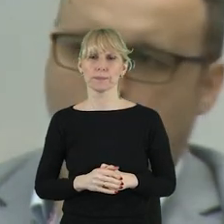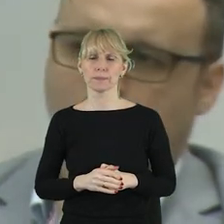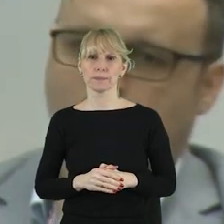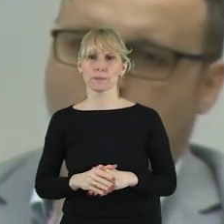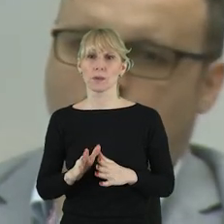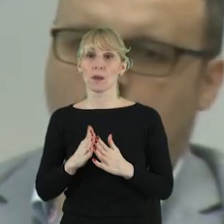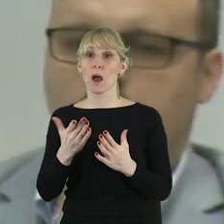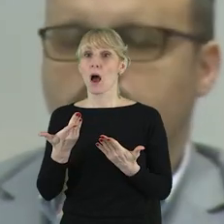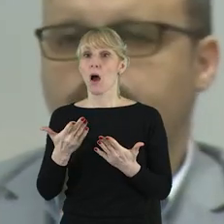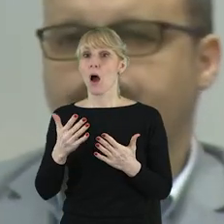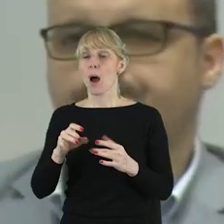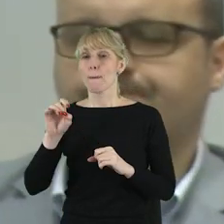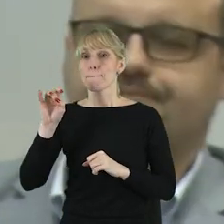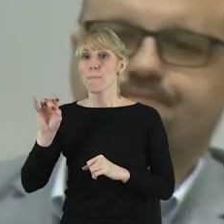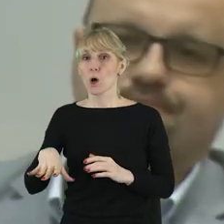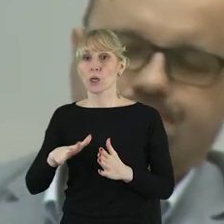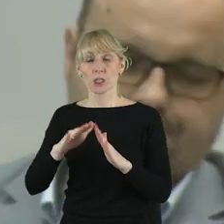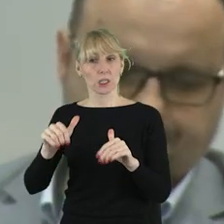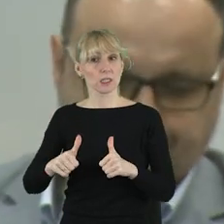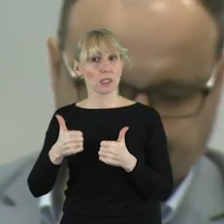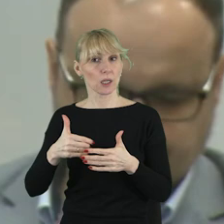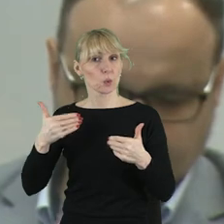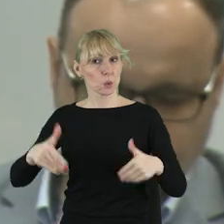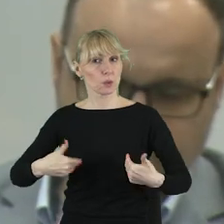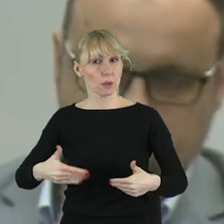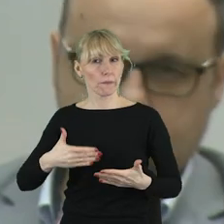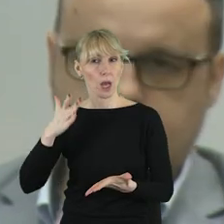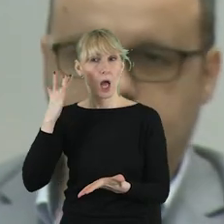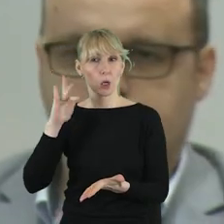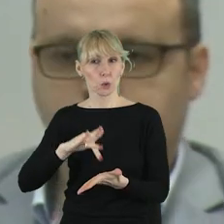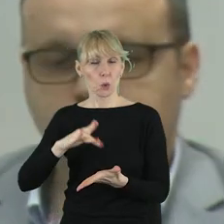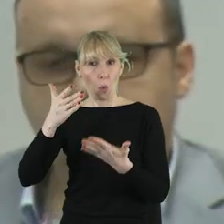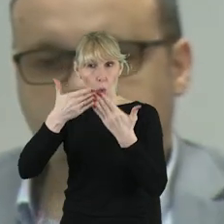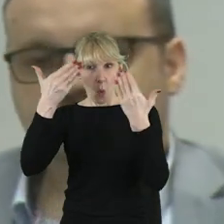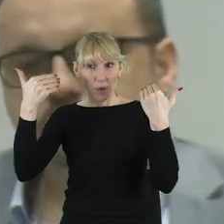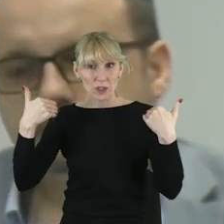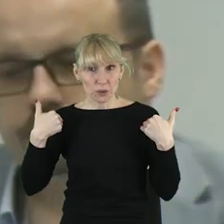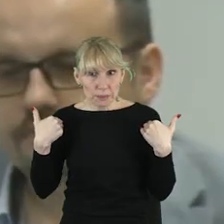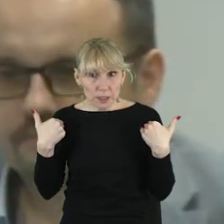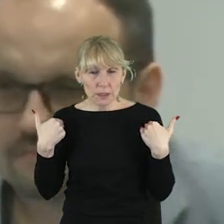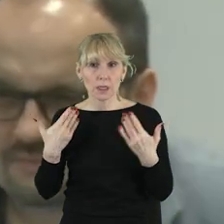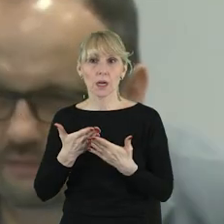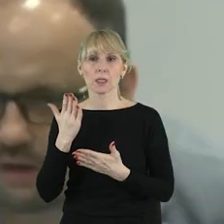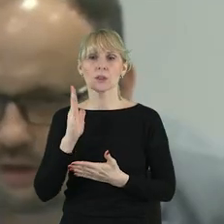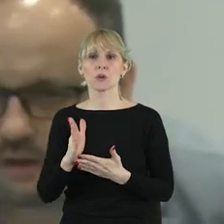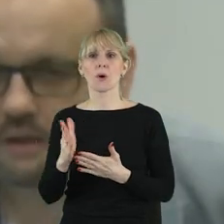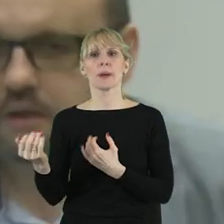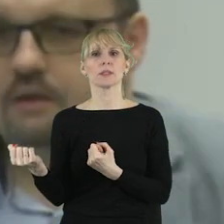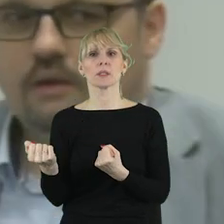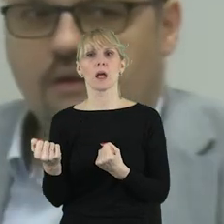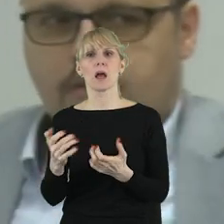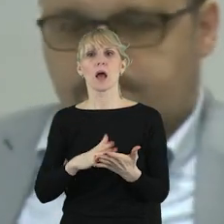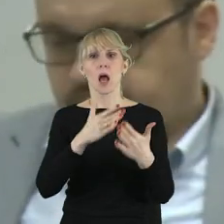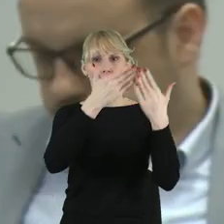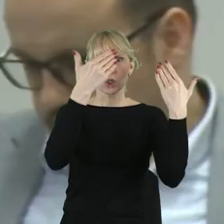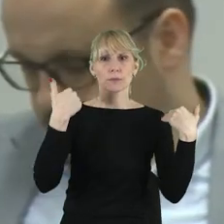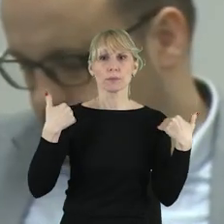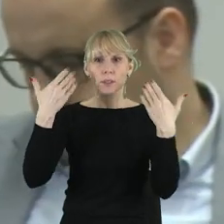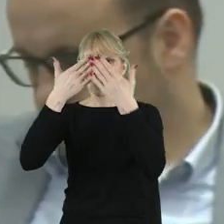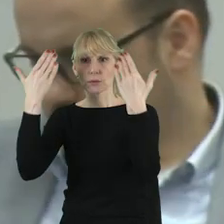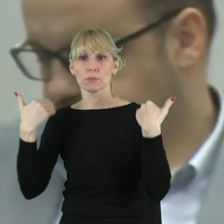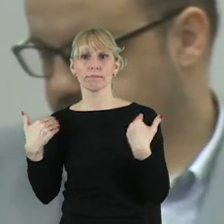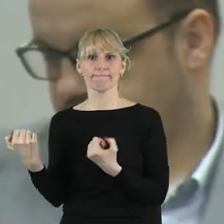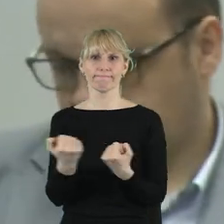jest zapewniony odpowiedni transport międzyszpitalniany. Przecież często się dzieje tak,